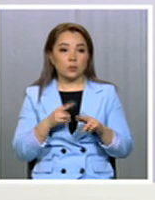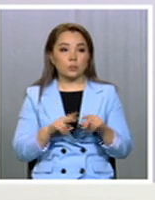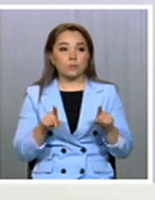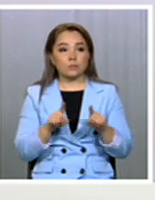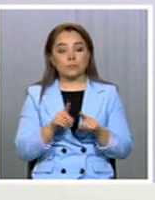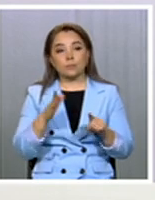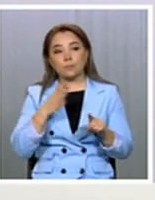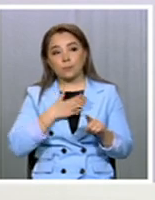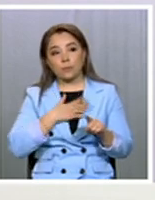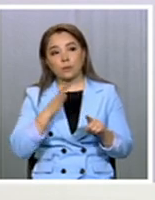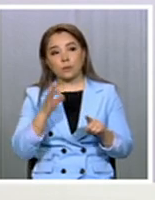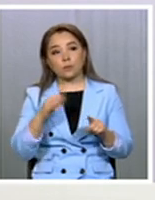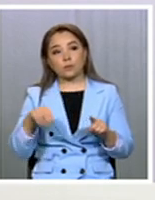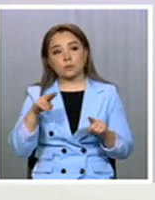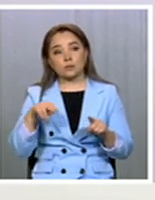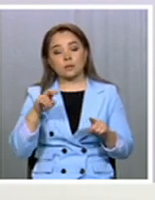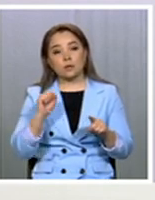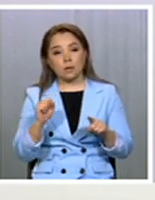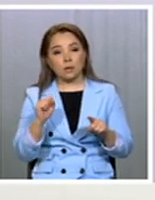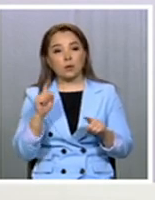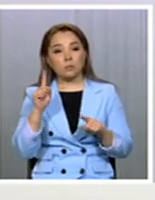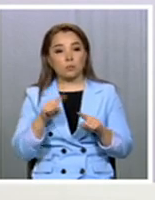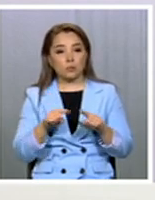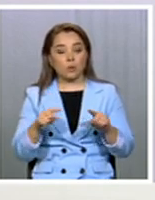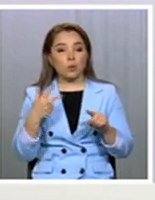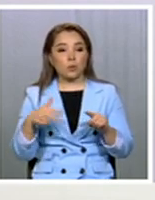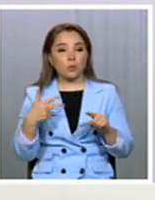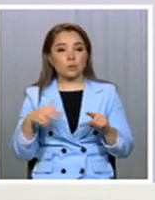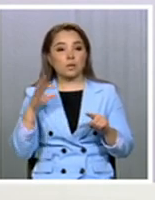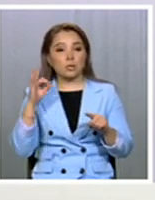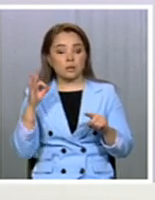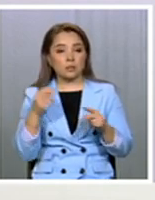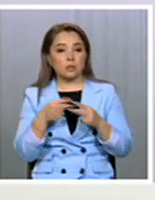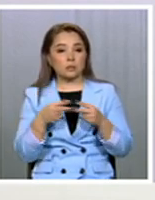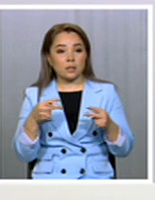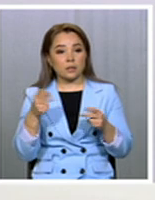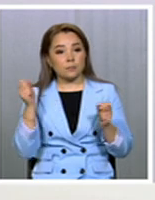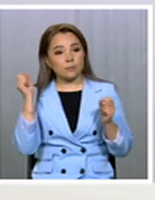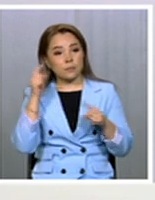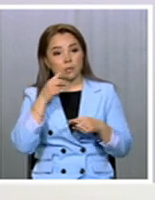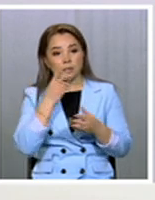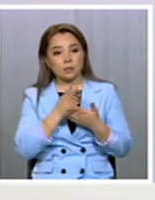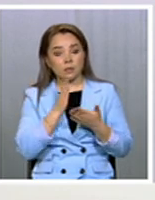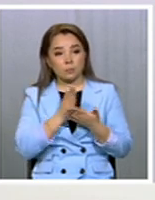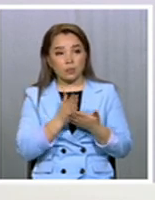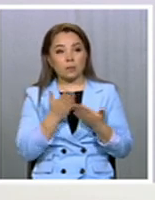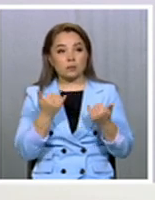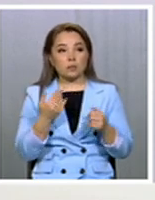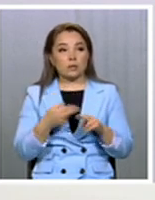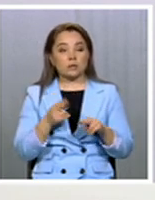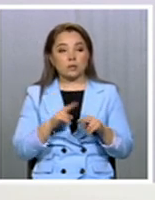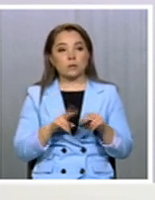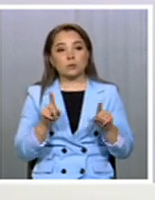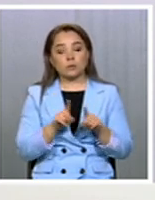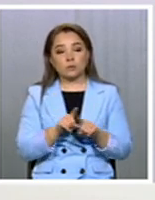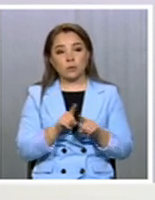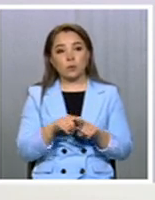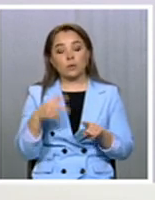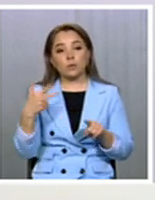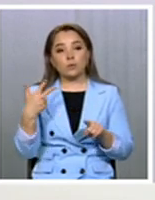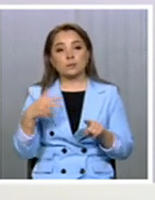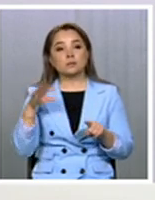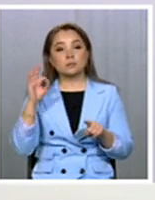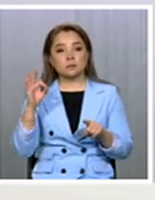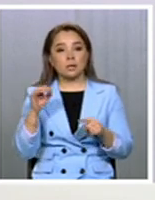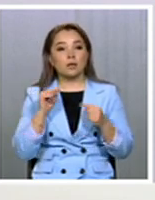біз ОДА бұрышының 30 градусқа тең екенін білеміз. Және тағы да осы 30 градусқа